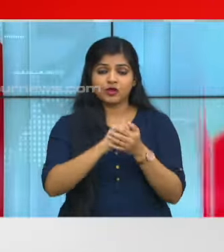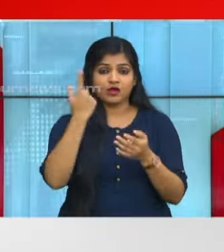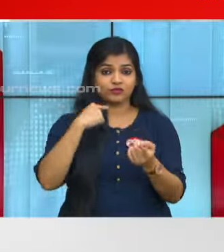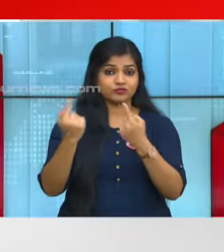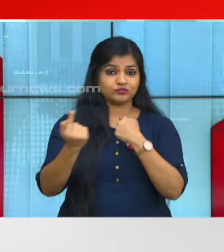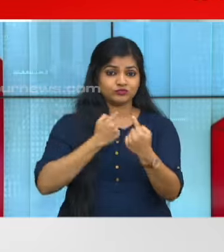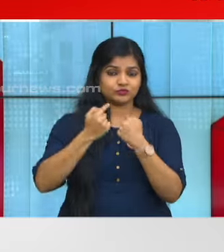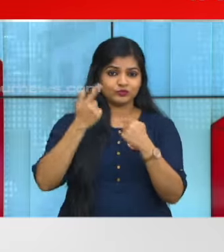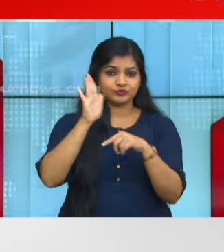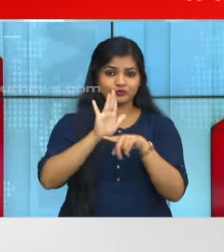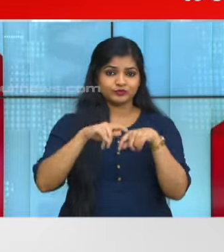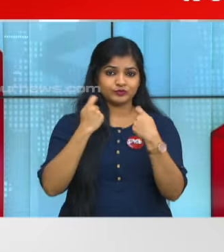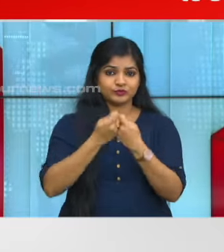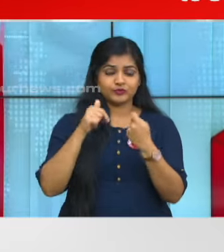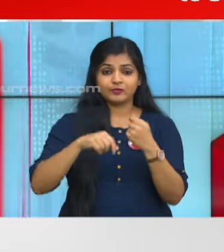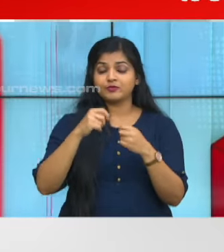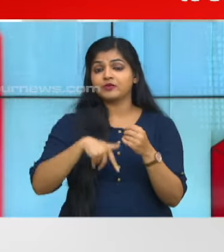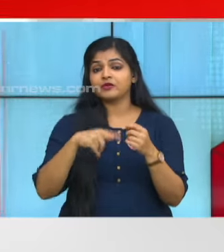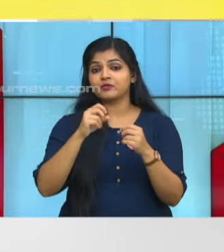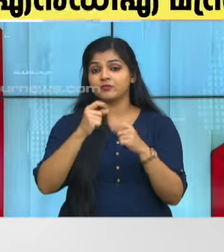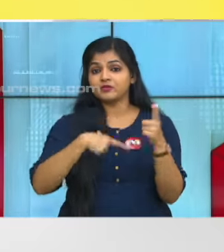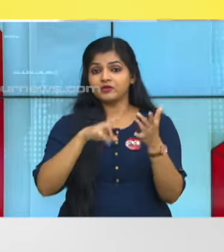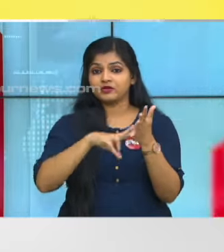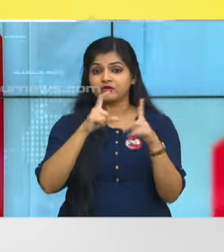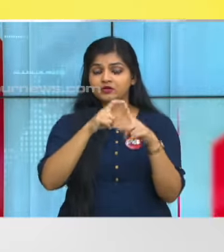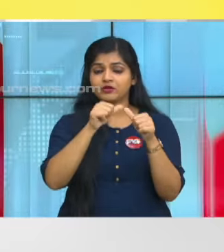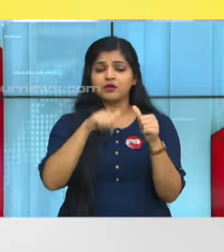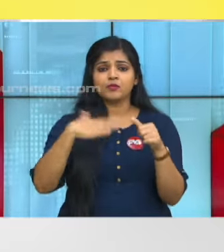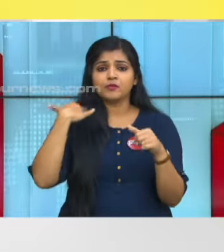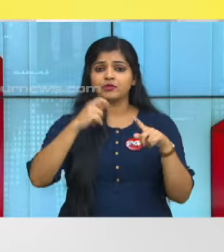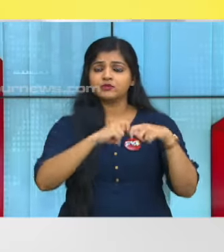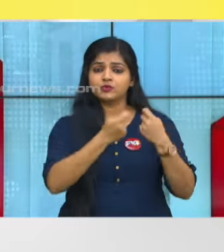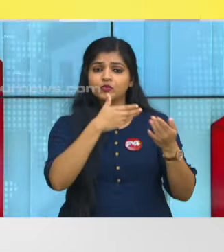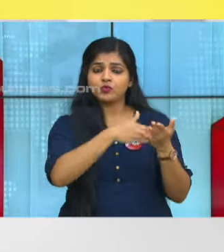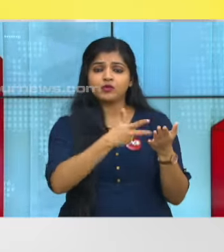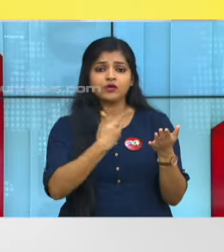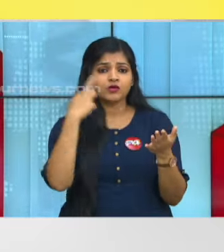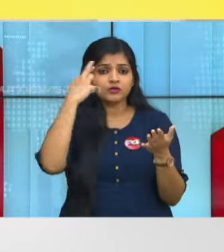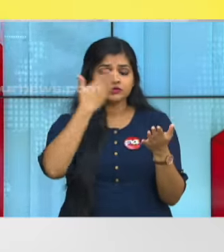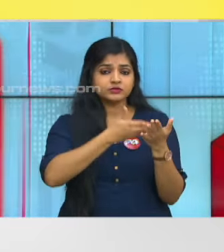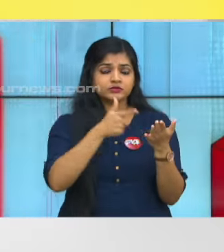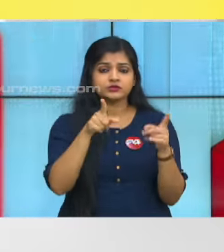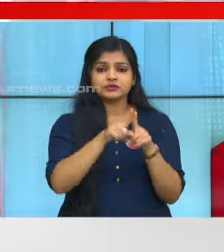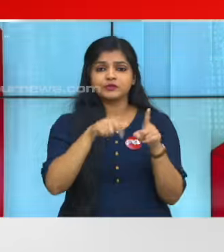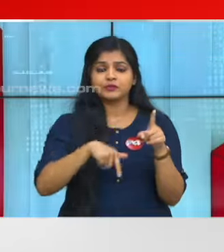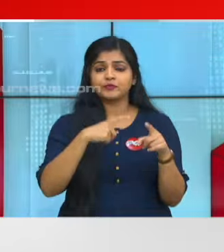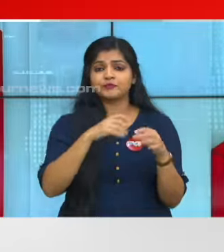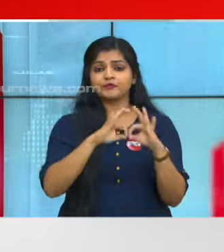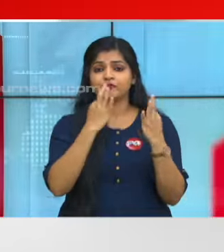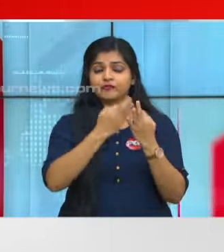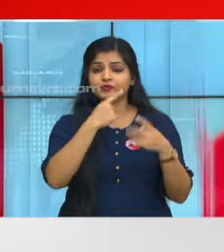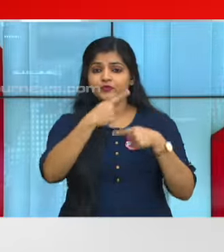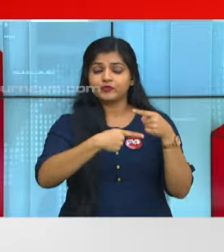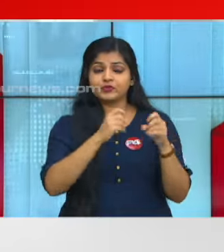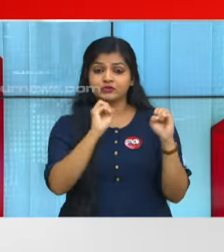അവർ വിമർശനമായി ഉന്നയിച്ചത്? ഇപ്പോൾ NDA മന്ത്രിസഭയിൽ എന്ത് സംഭവിച്ചിരിക്കുന്നു എന്നത് ഏതാണ്ട് തുടക്ക കാലത്ത് തന്നെ ഇപ്പോൾ